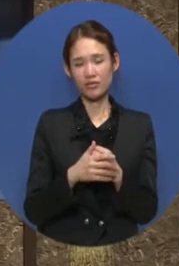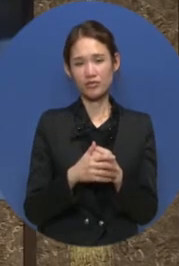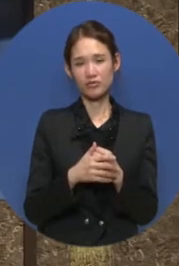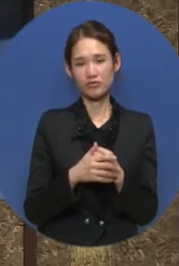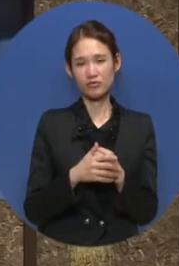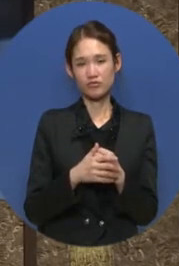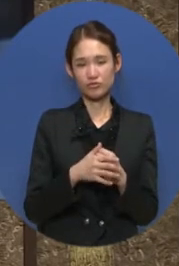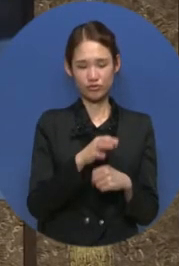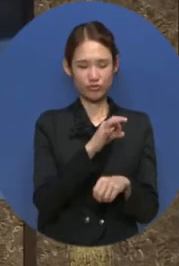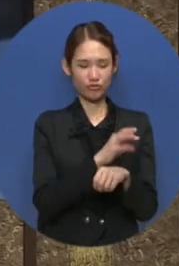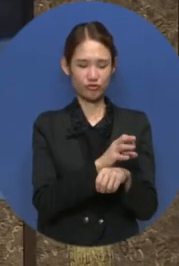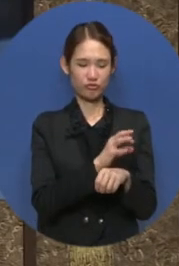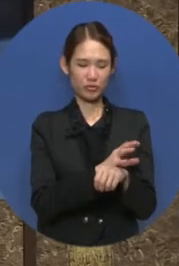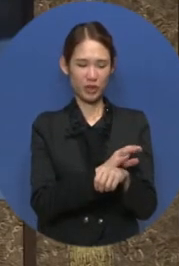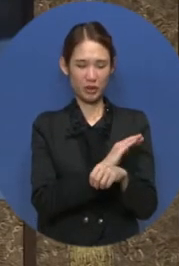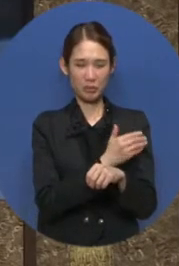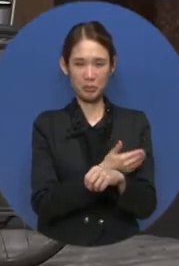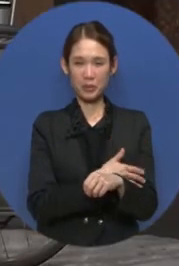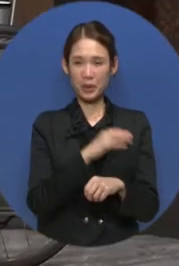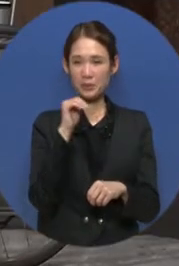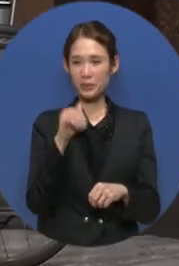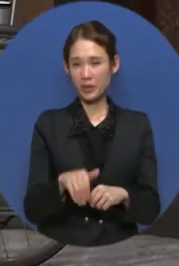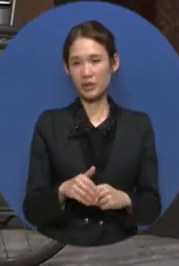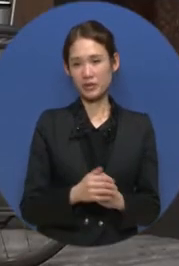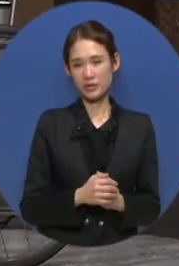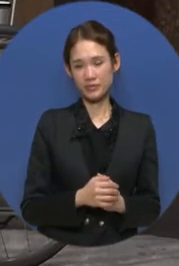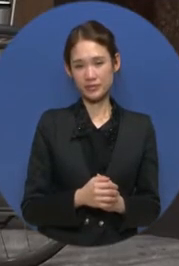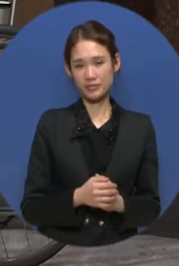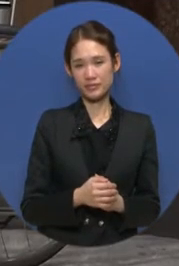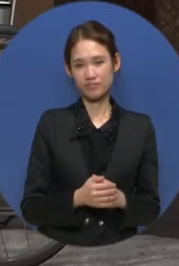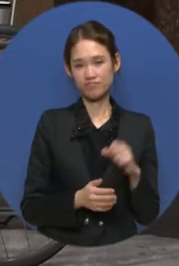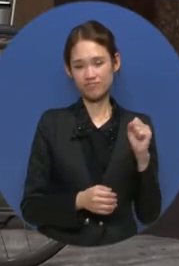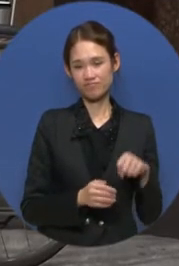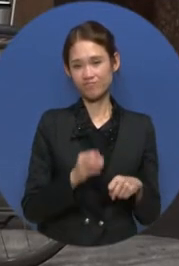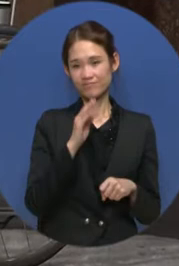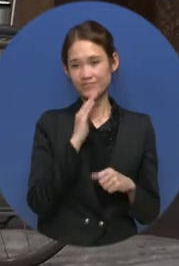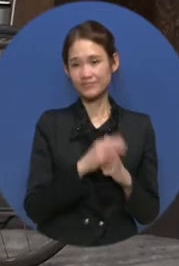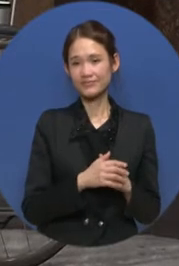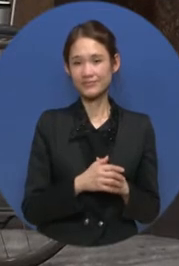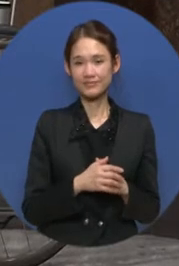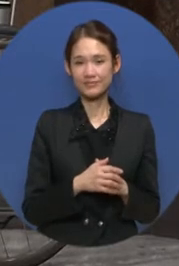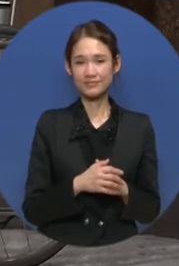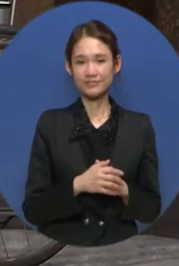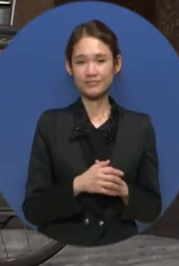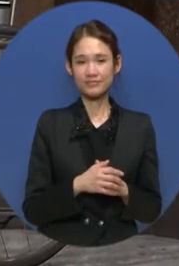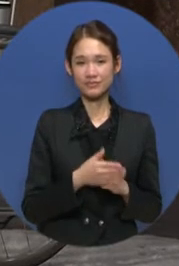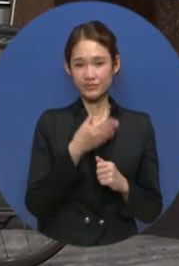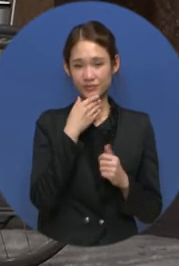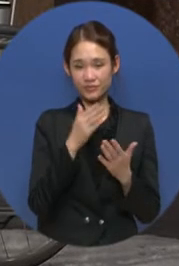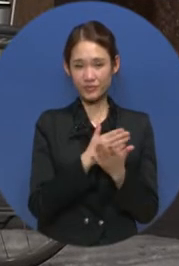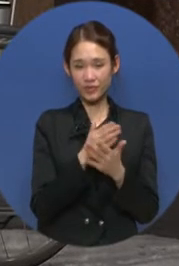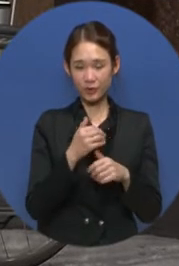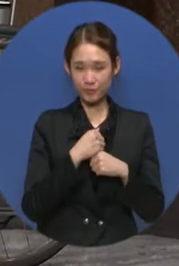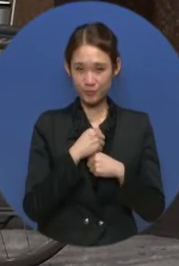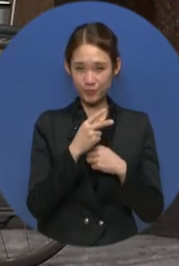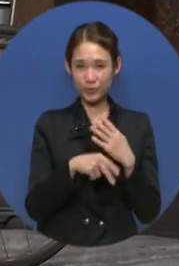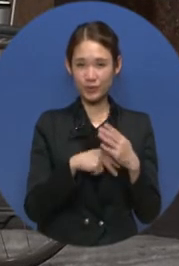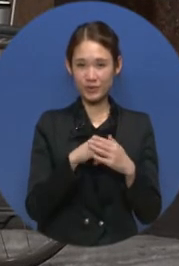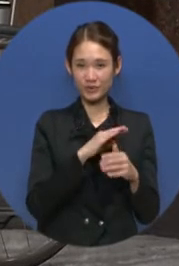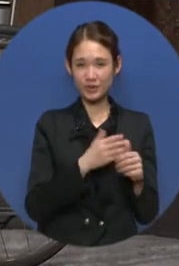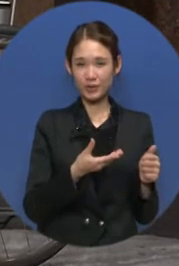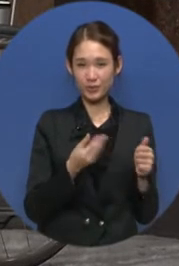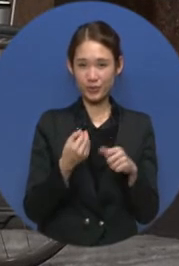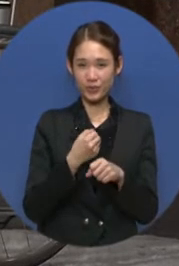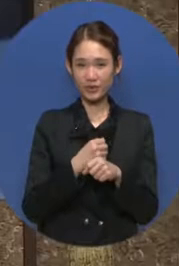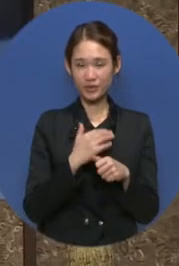좀 구매력이 많이 떨어져요. 아, 정말요? 네. 오늘 이 행운하는 지킴이 프로그램에 잘 나와주셨네요. 아,